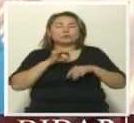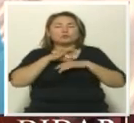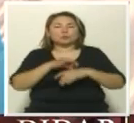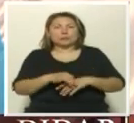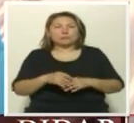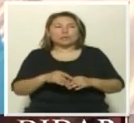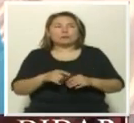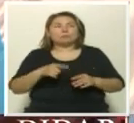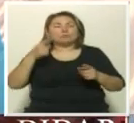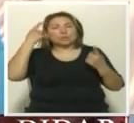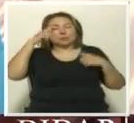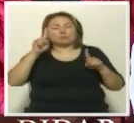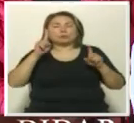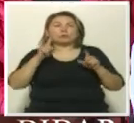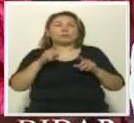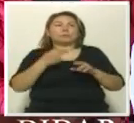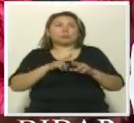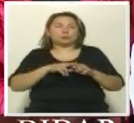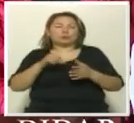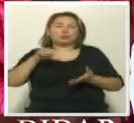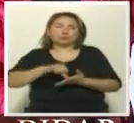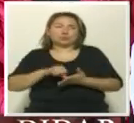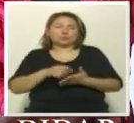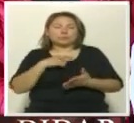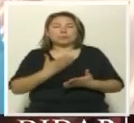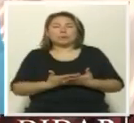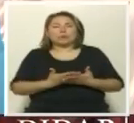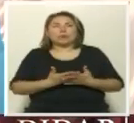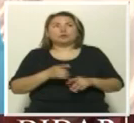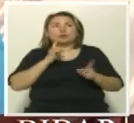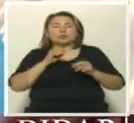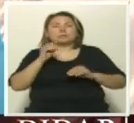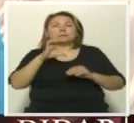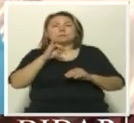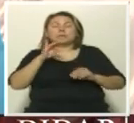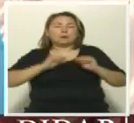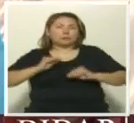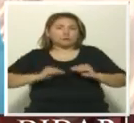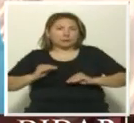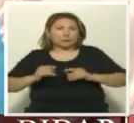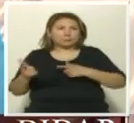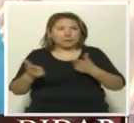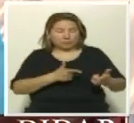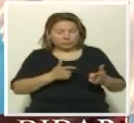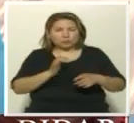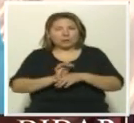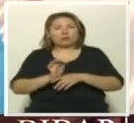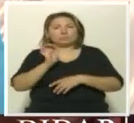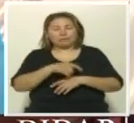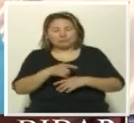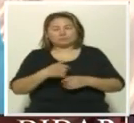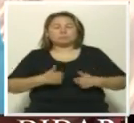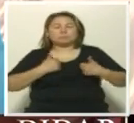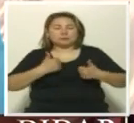салу меніңше бірінші басымдықтардың бірі. Өткелдің жобалық сметалық құжаттамасына тапсырыс беріңдер, ұсыныс беріңдер. Біз